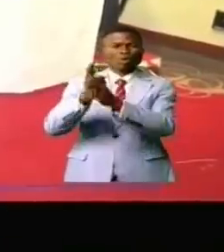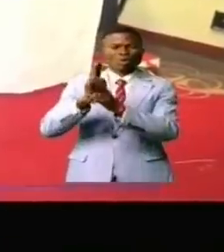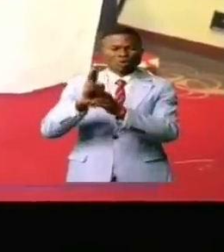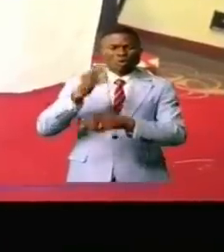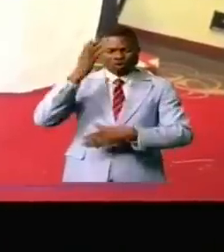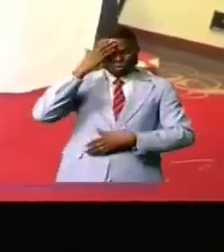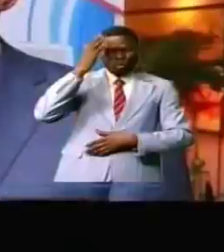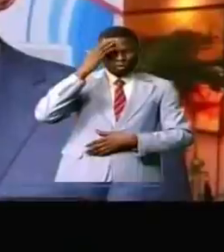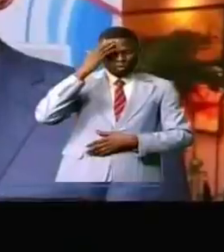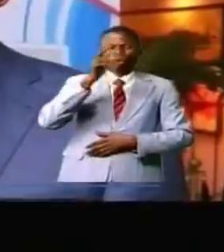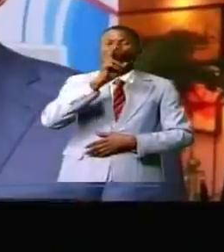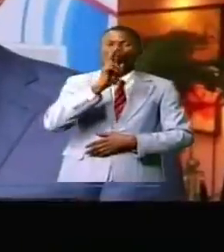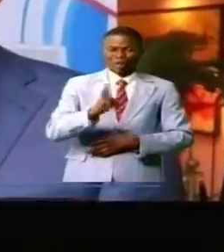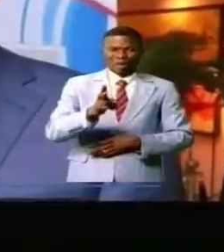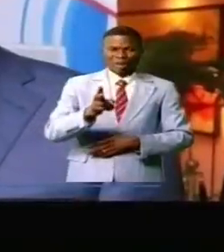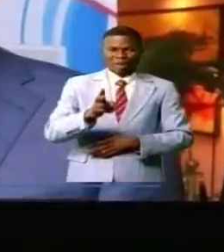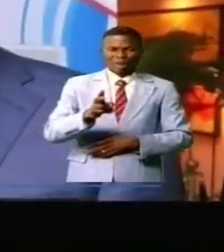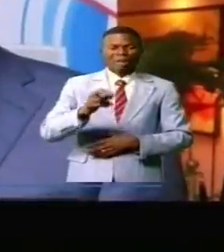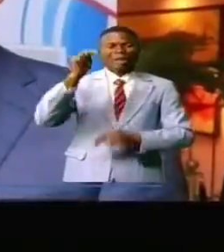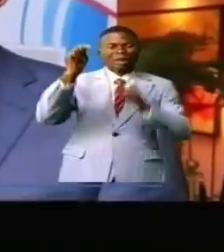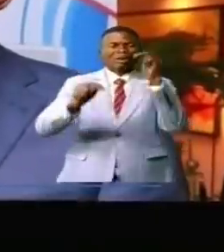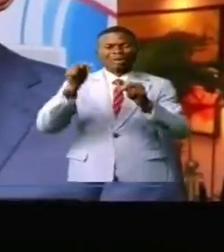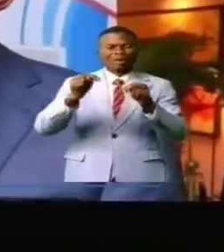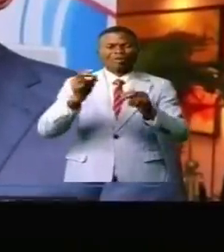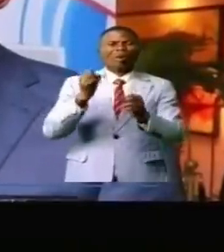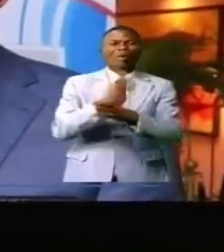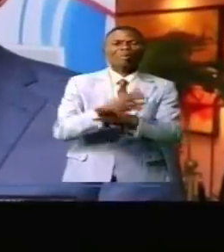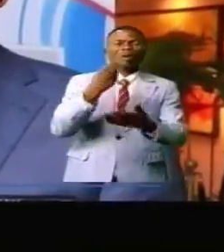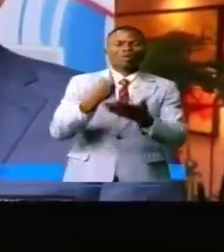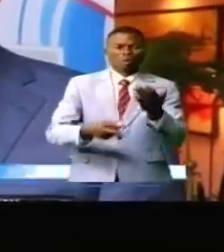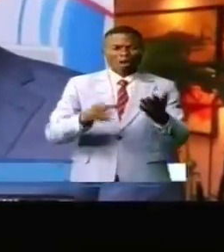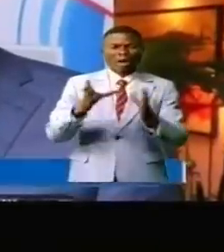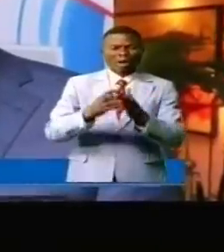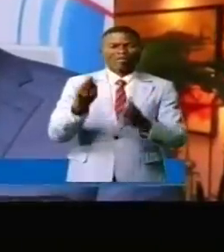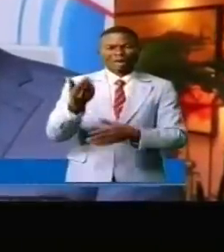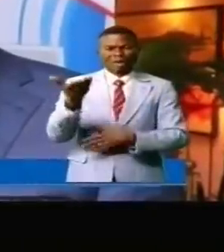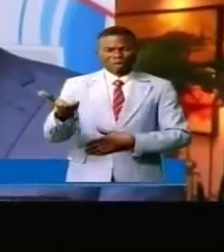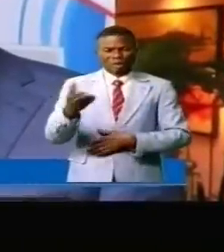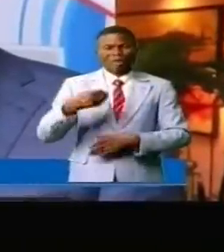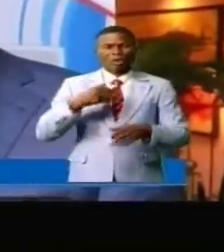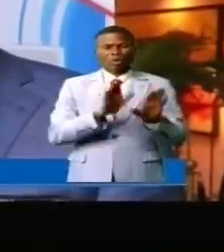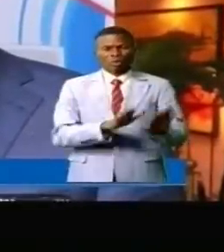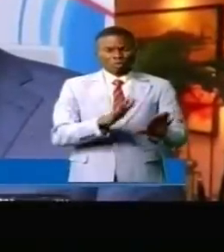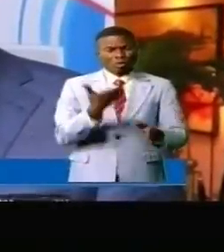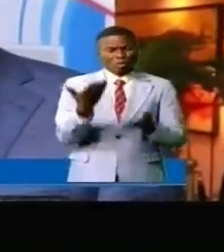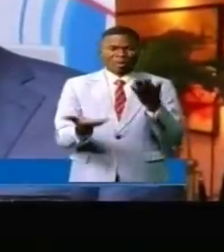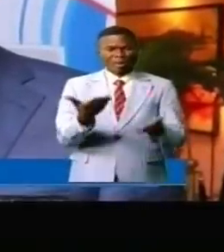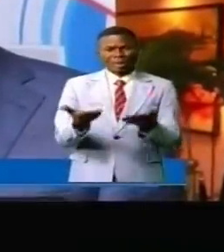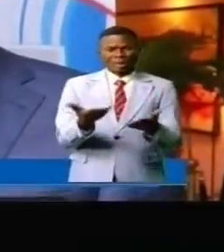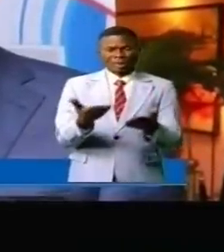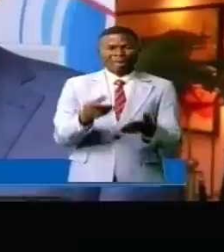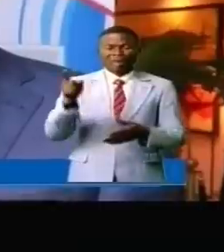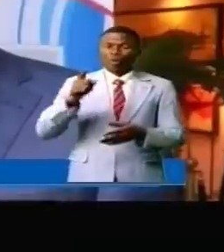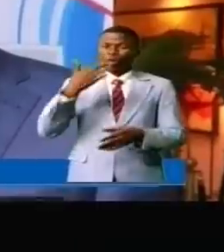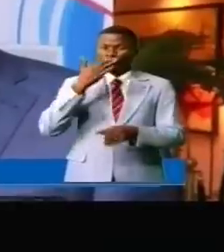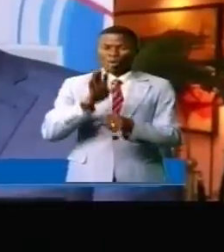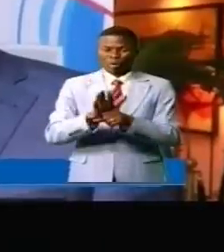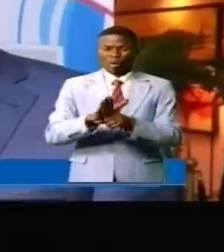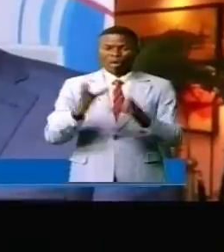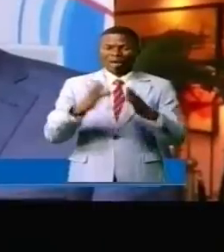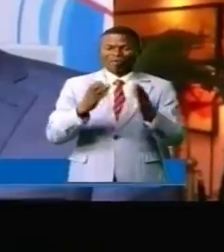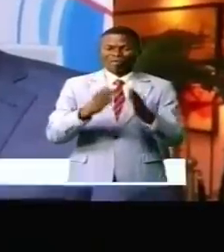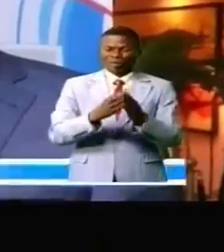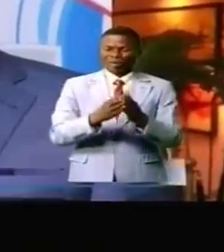saurons réellement à quel niveau où nous sommes avec les assignations. Nous attendons et nous pensons que, comme elle a dit, avec